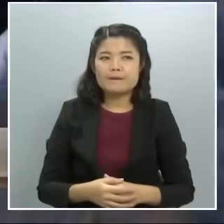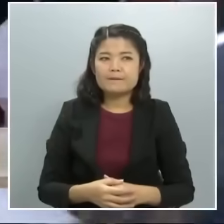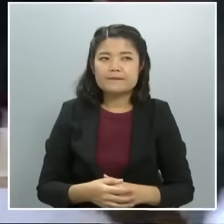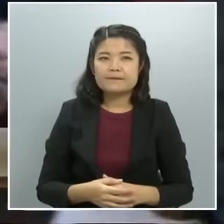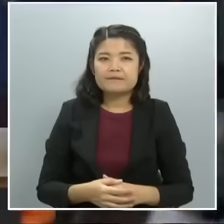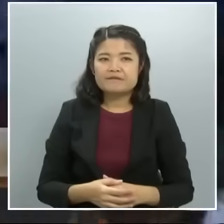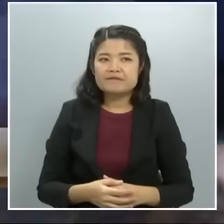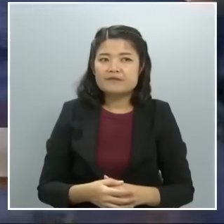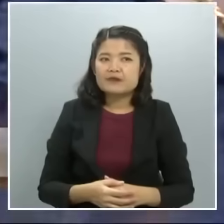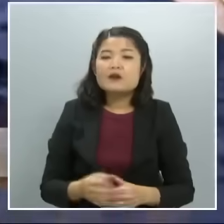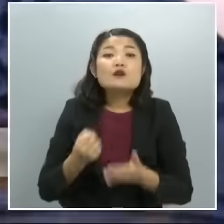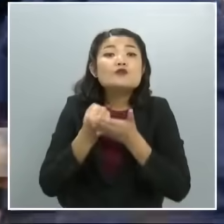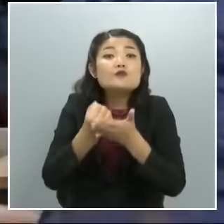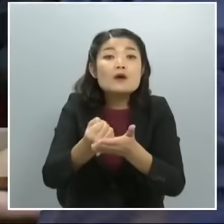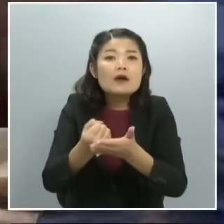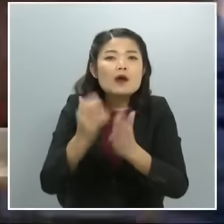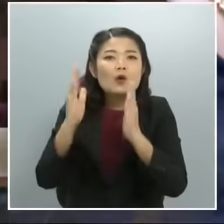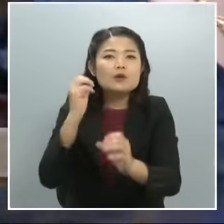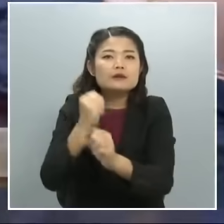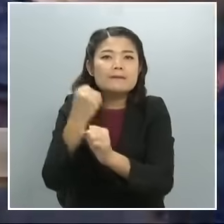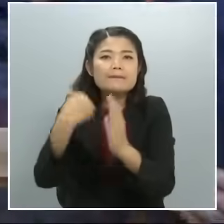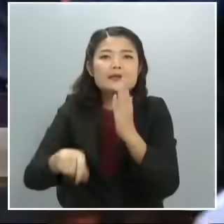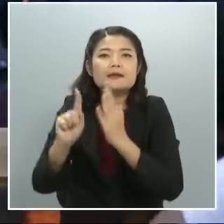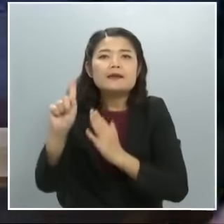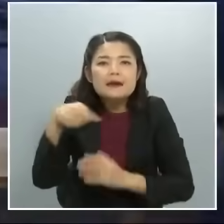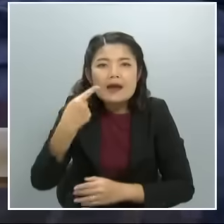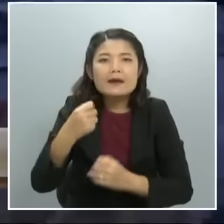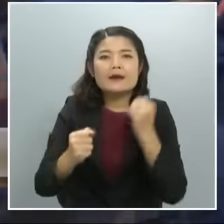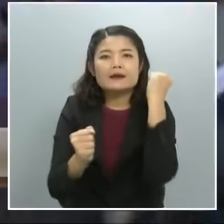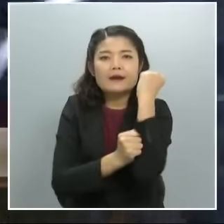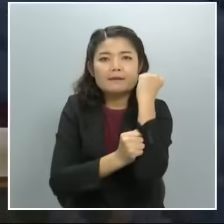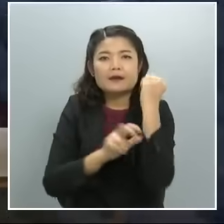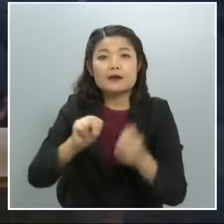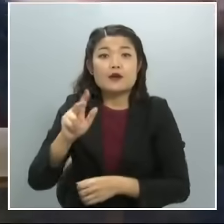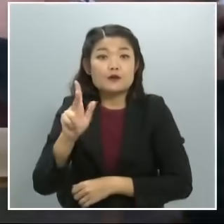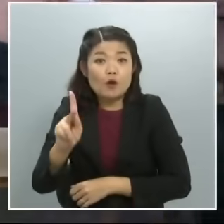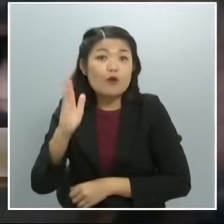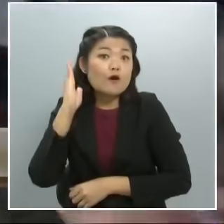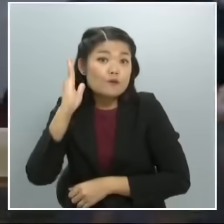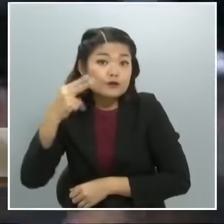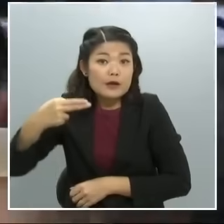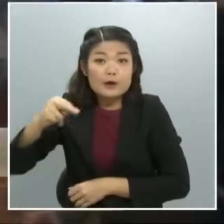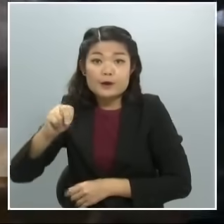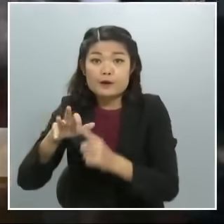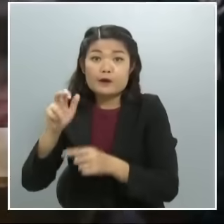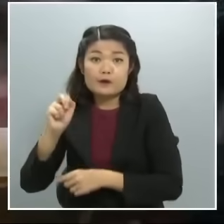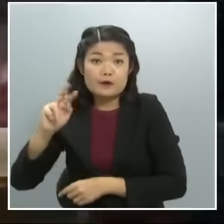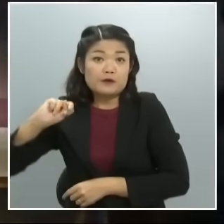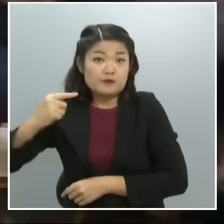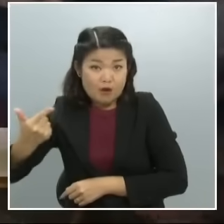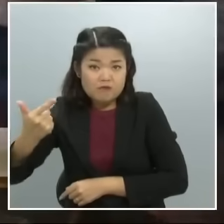มก็คือการช่วยเหลือให้ผู้กระทำผิดก็คือกำนันนกหรือนายประวินกับนายหน่องธนันชัยมือปืนหลบ